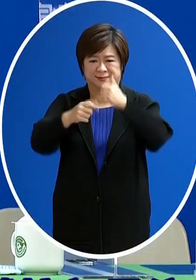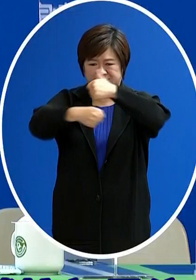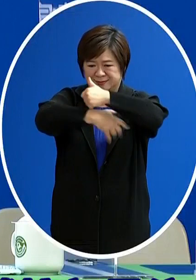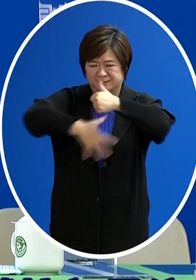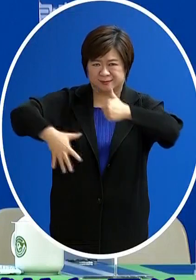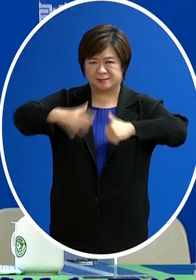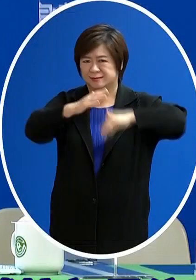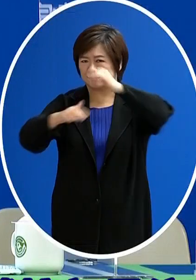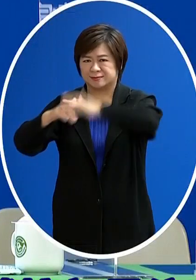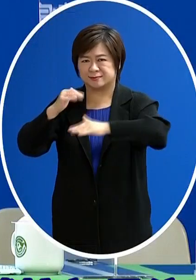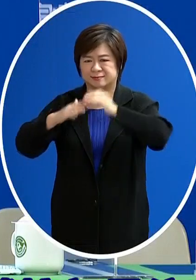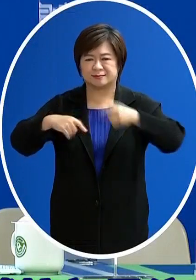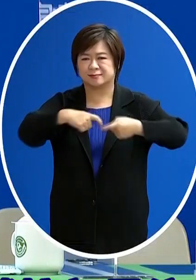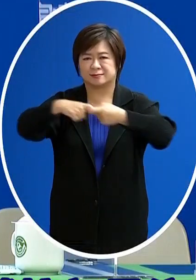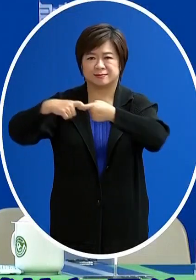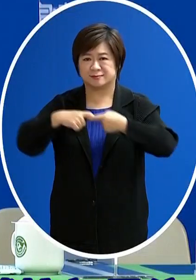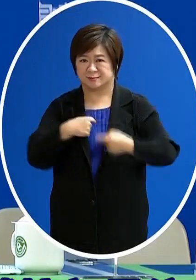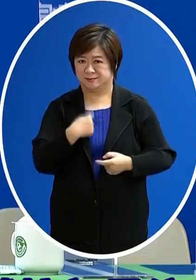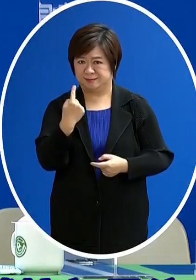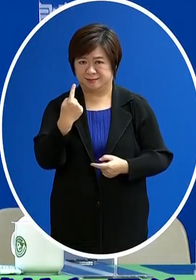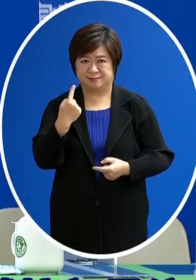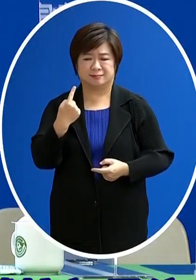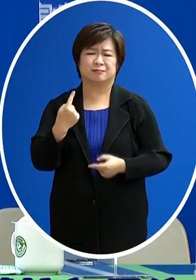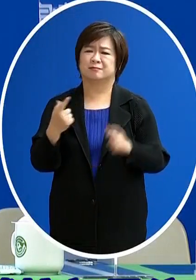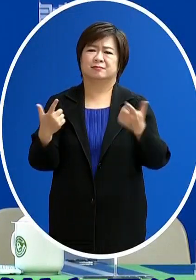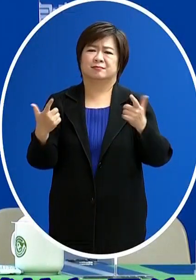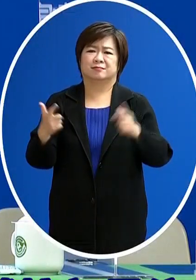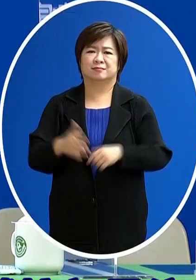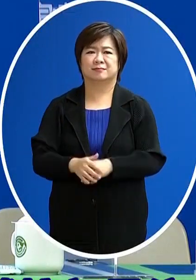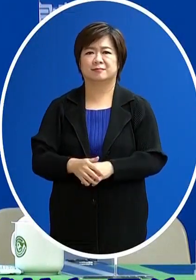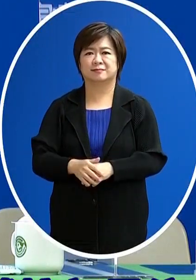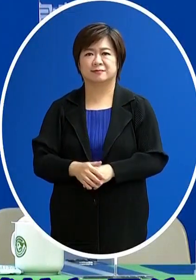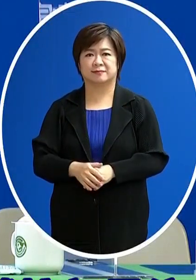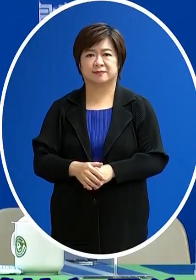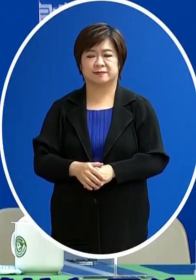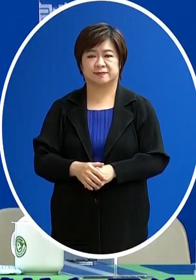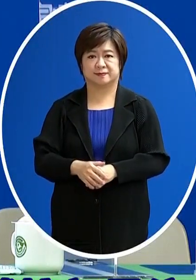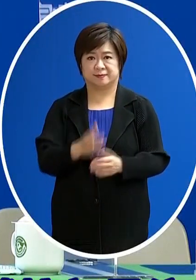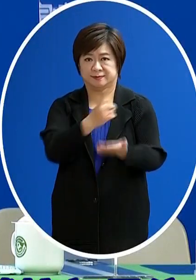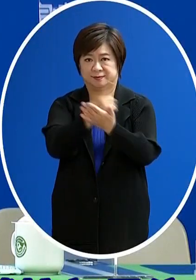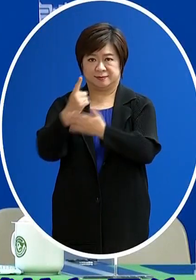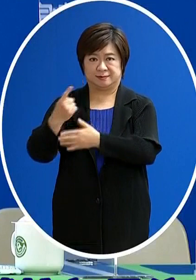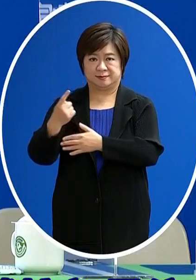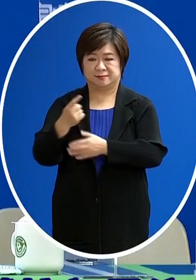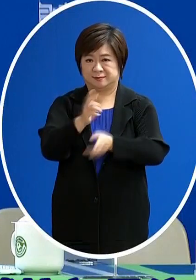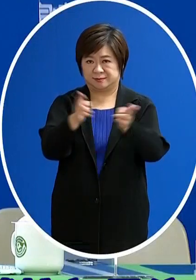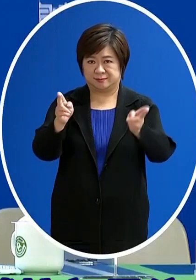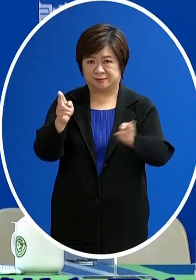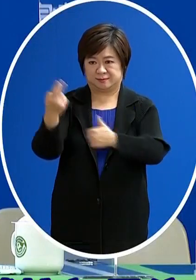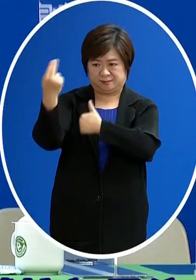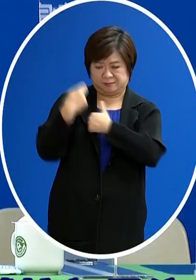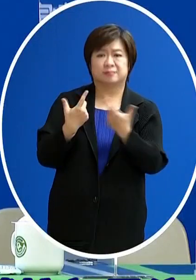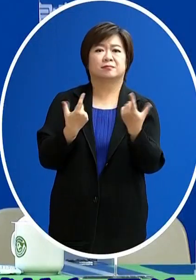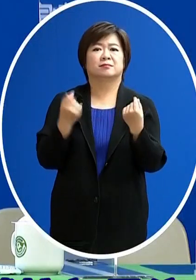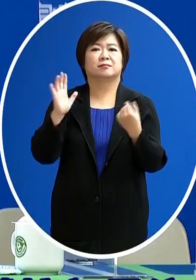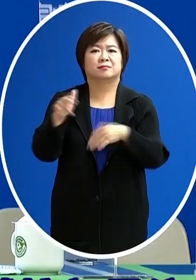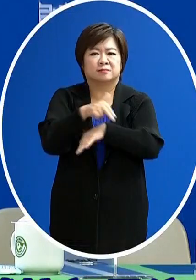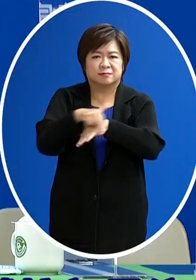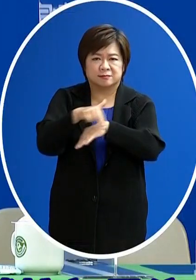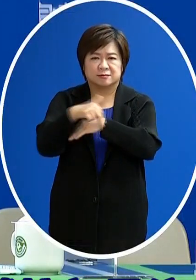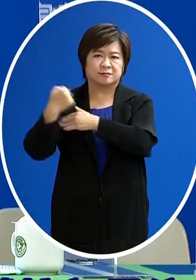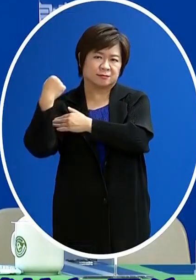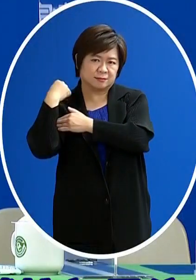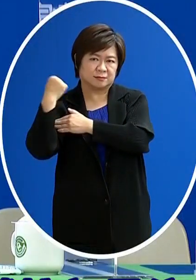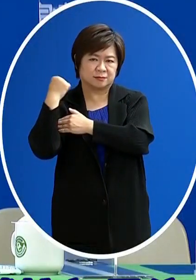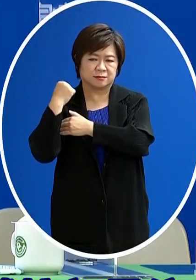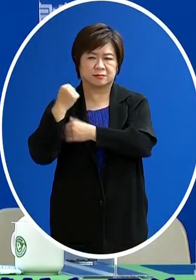的哦，所以没有什么有功不有功的问题。那大家就是得到任务以后，那尽量去规划，那让它这